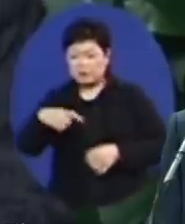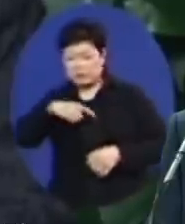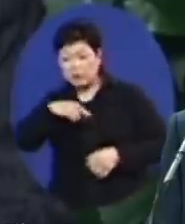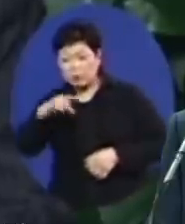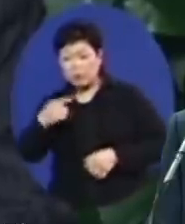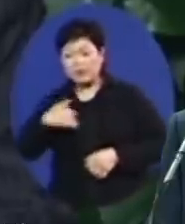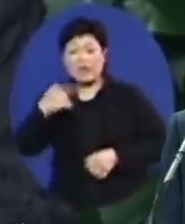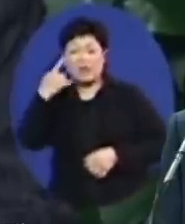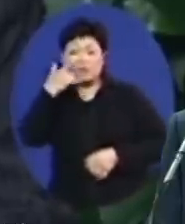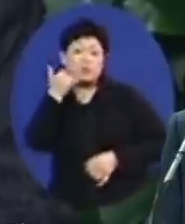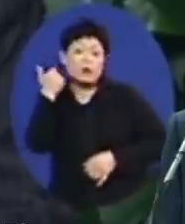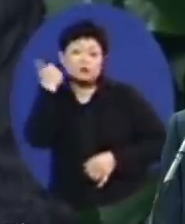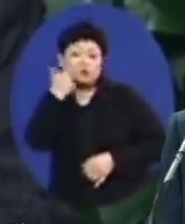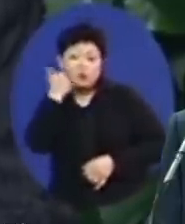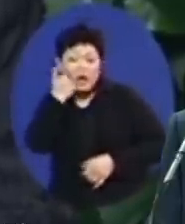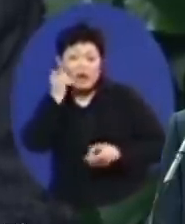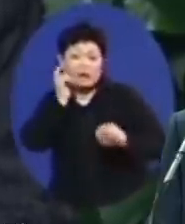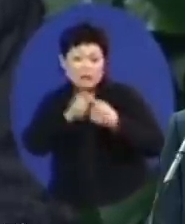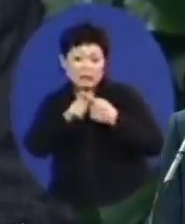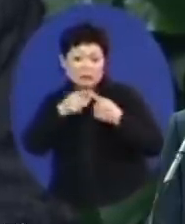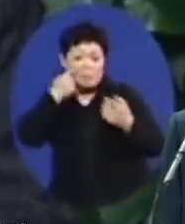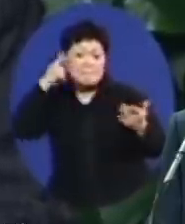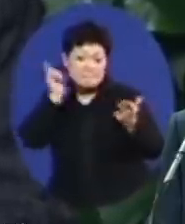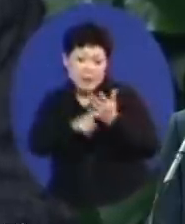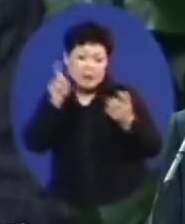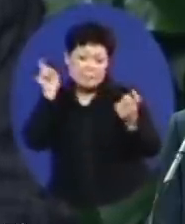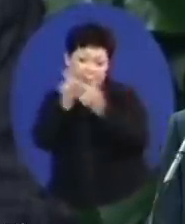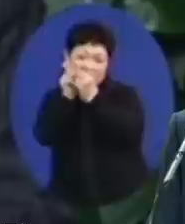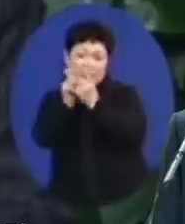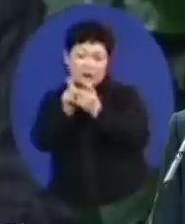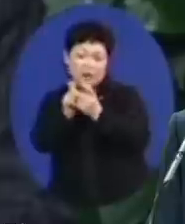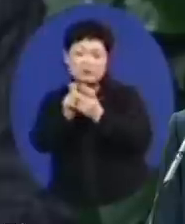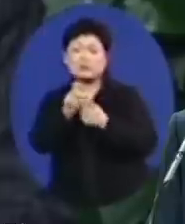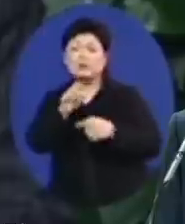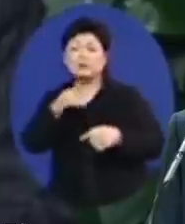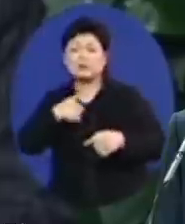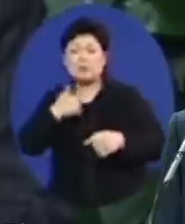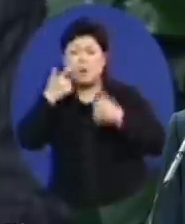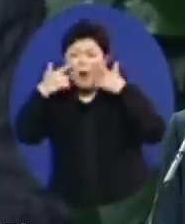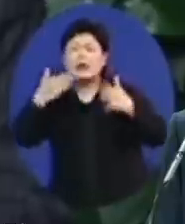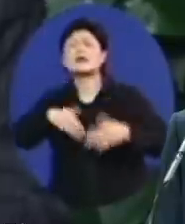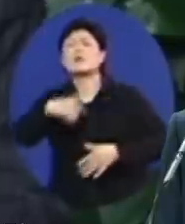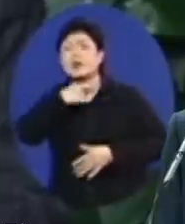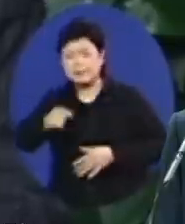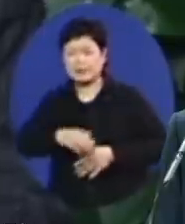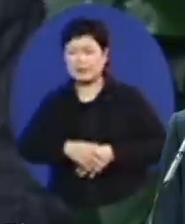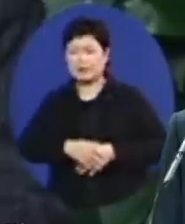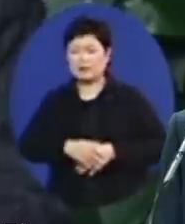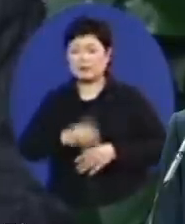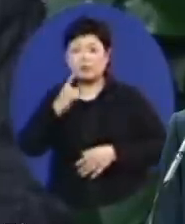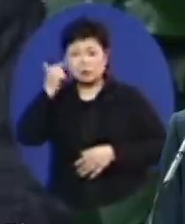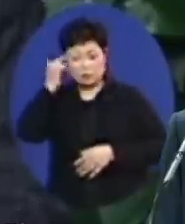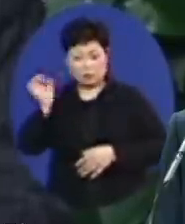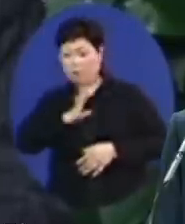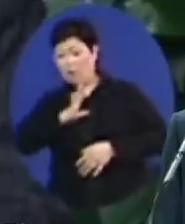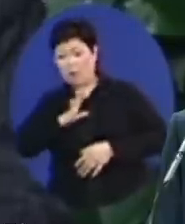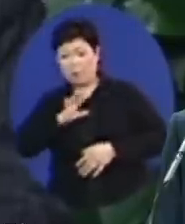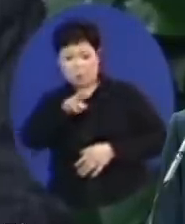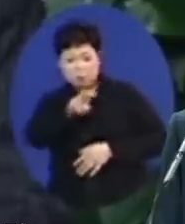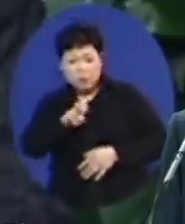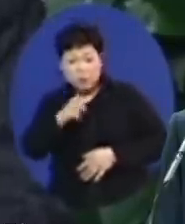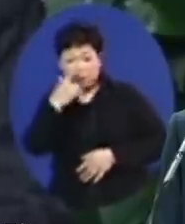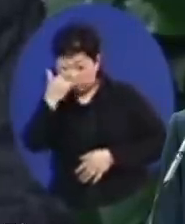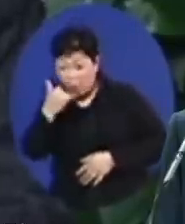누군지 한번 만나보고 내 뿌리를 확인해야 되겠습니다. 그러니 뿌리를 찾아 주십시오. 나는 그러면서 깜짝 놀랐습니다. 야, 미워도